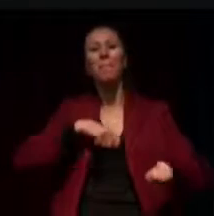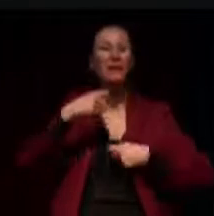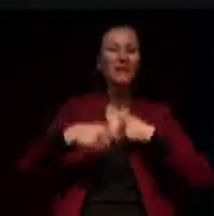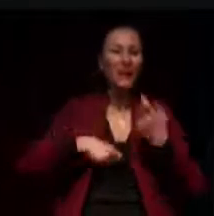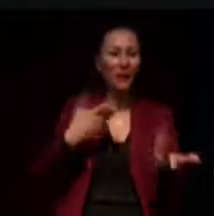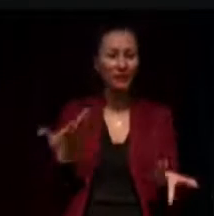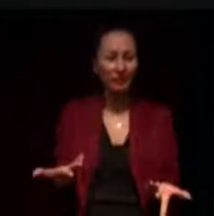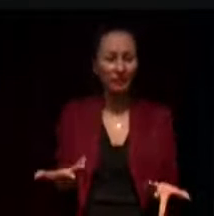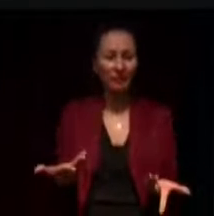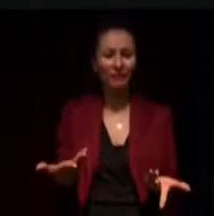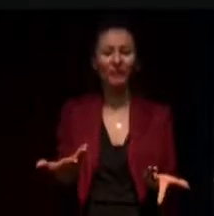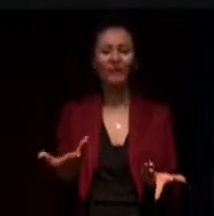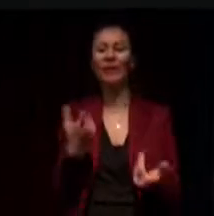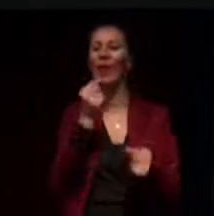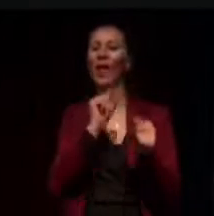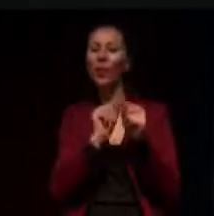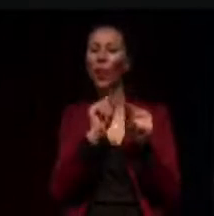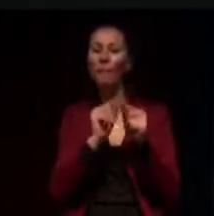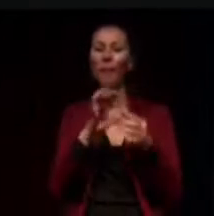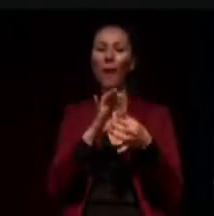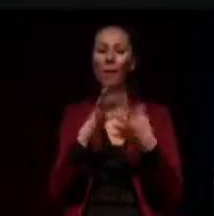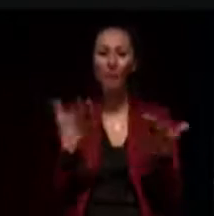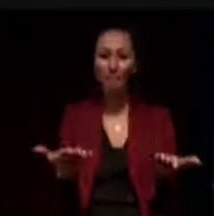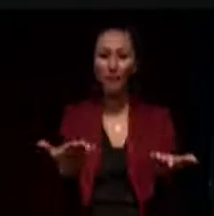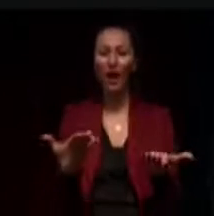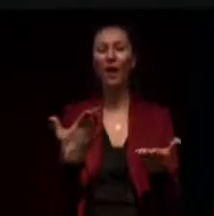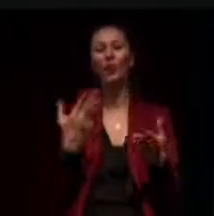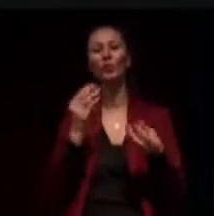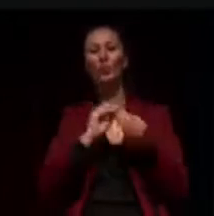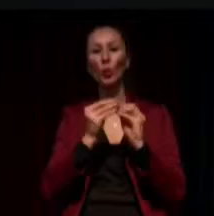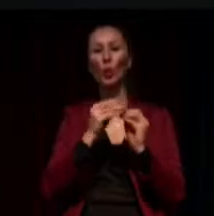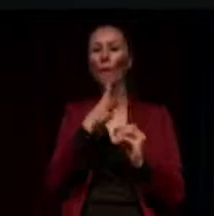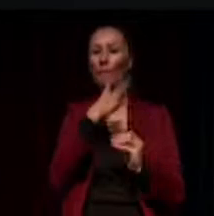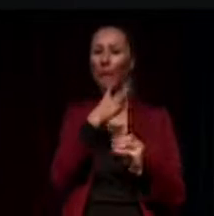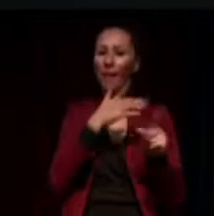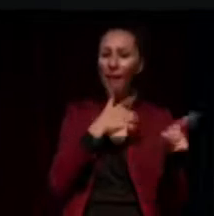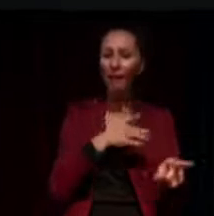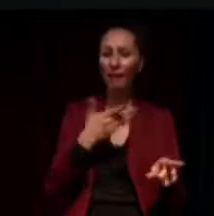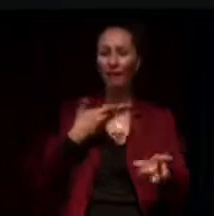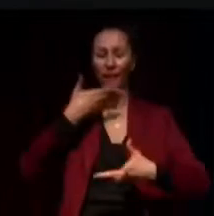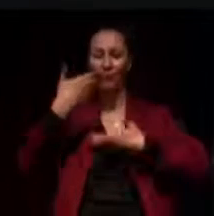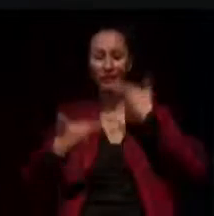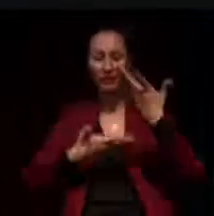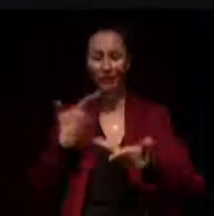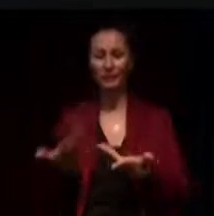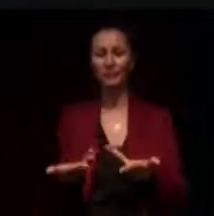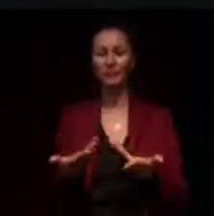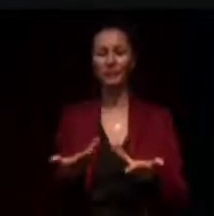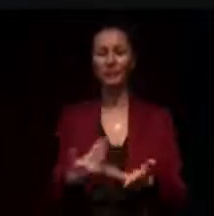üretmek, ekonomik anlamda bir takım sorunların olduğunu dile getirmek